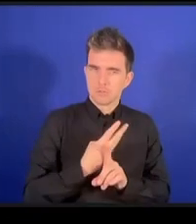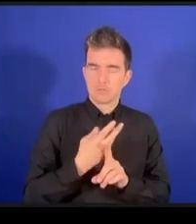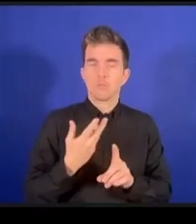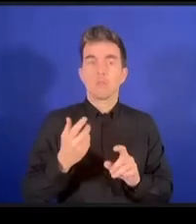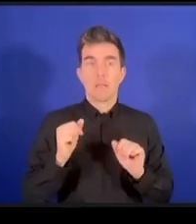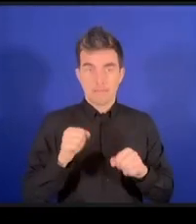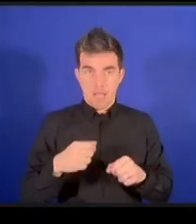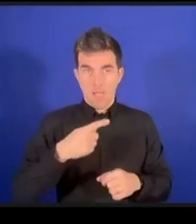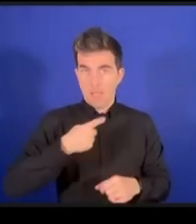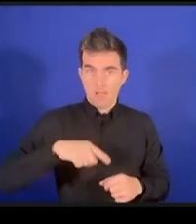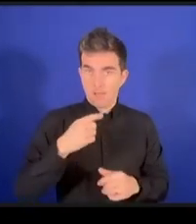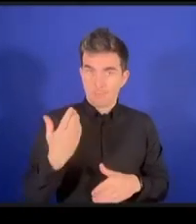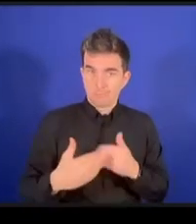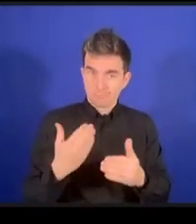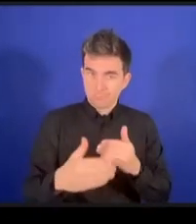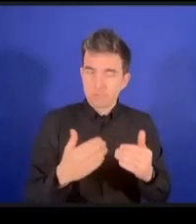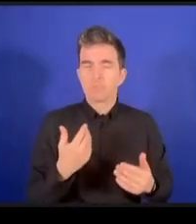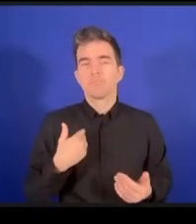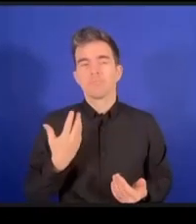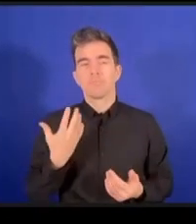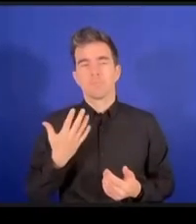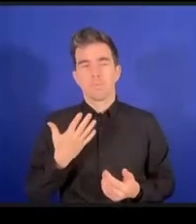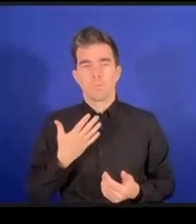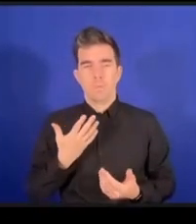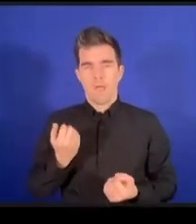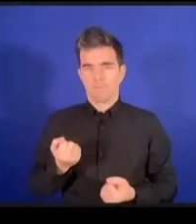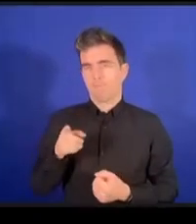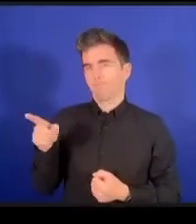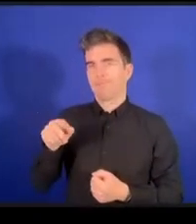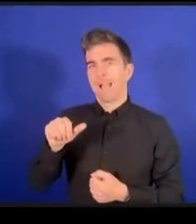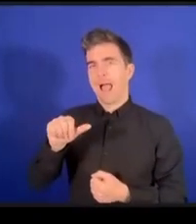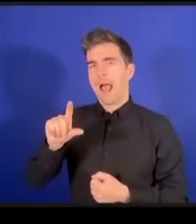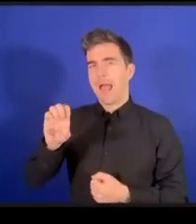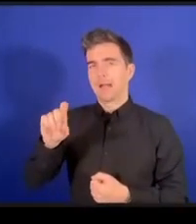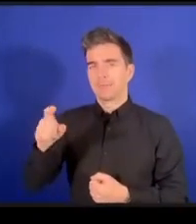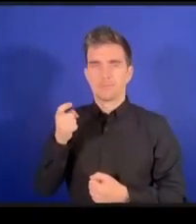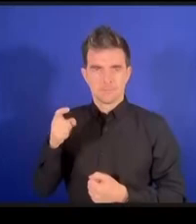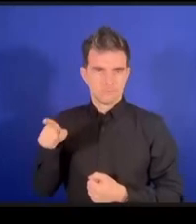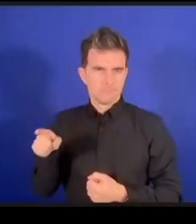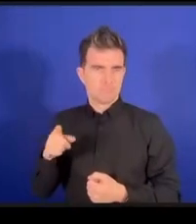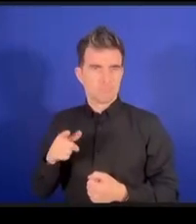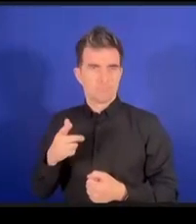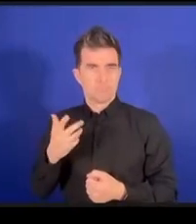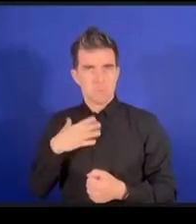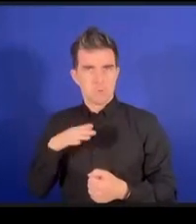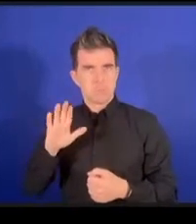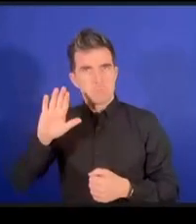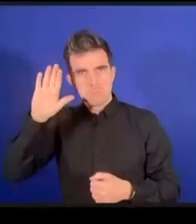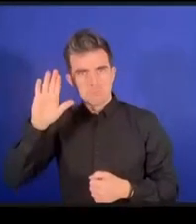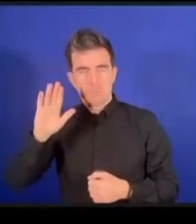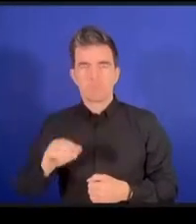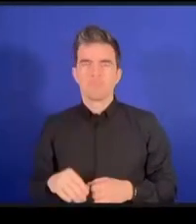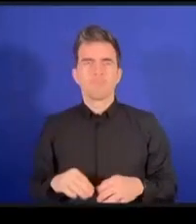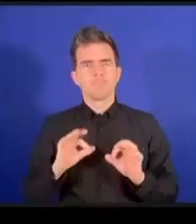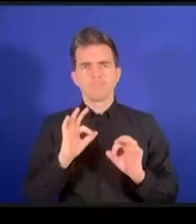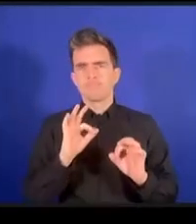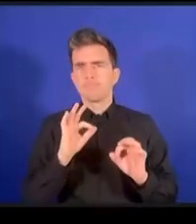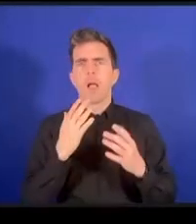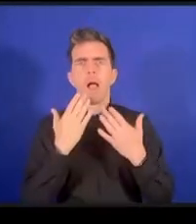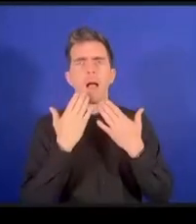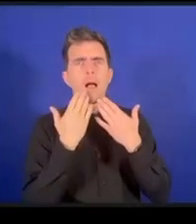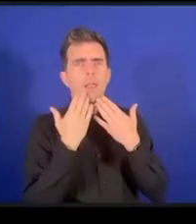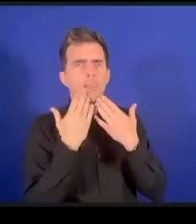Алехандро хотел бы тоже включиться в дискуссию Спасибо хотел бы отойти